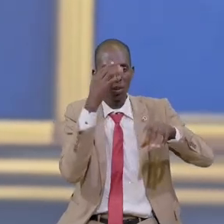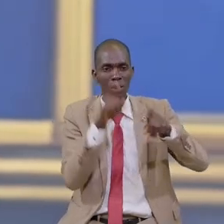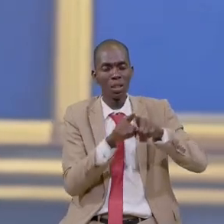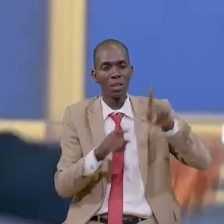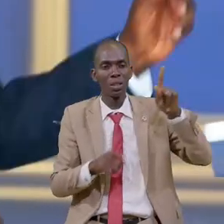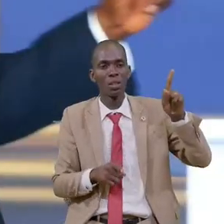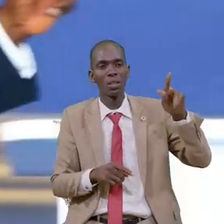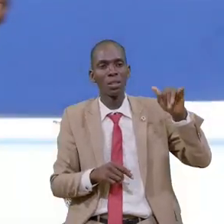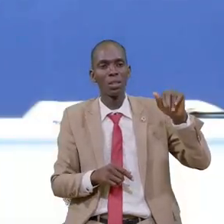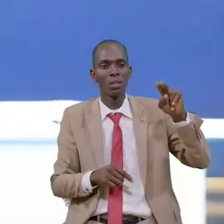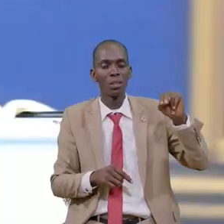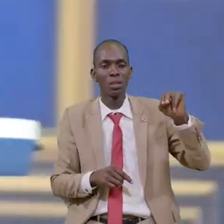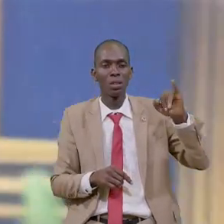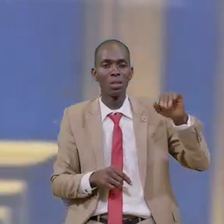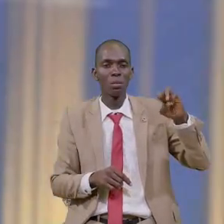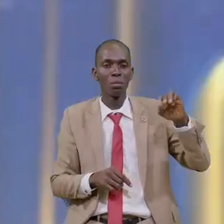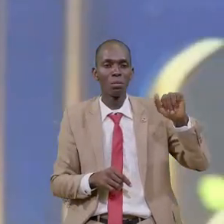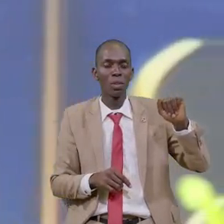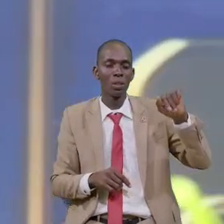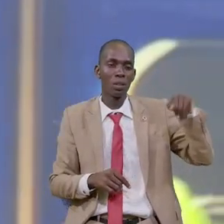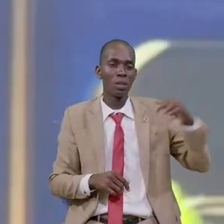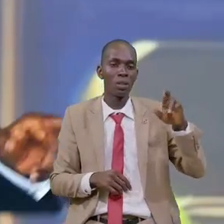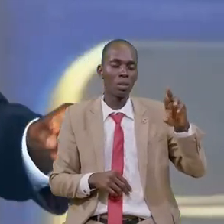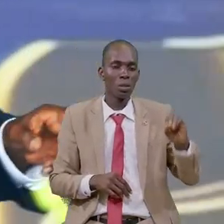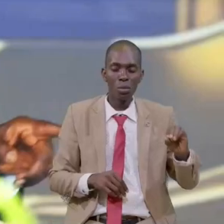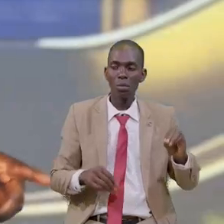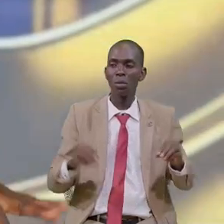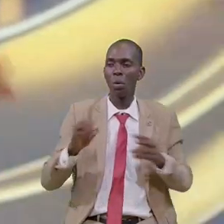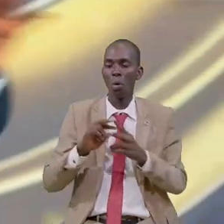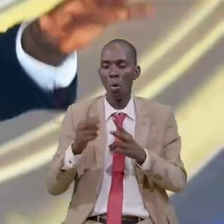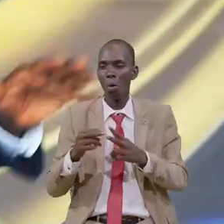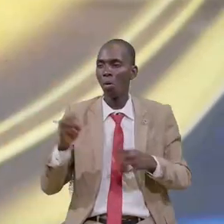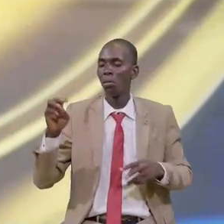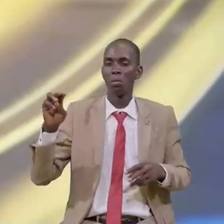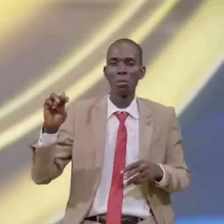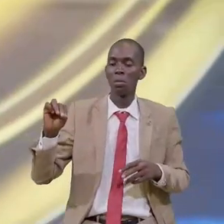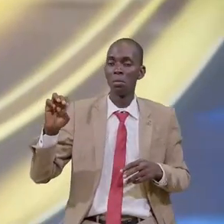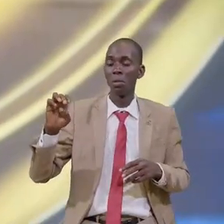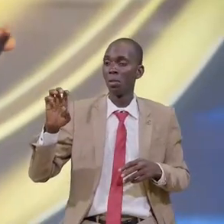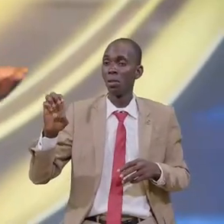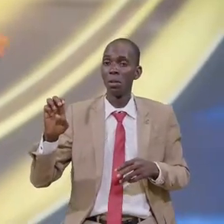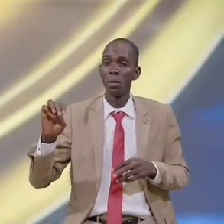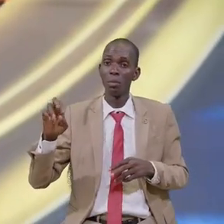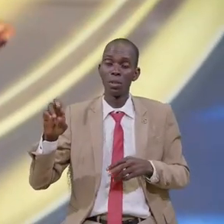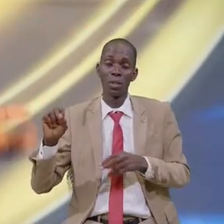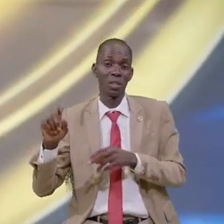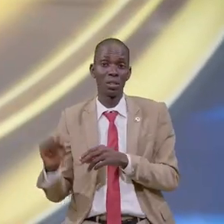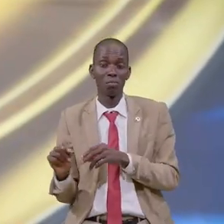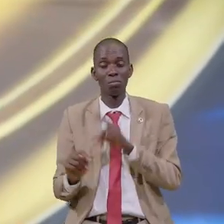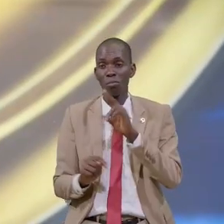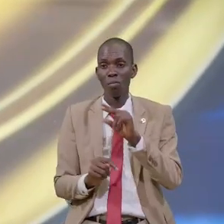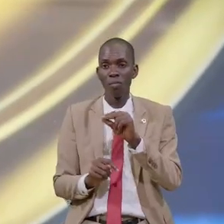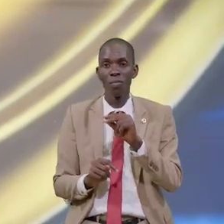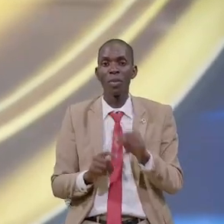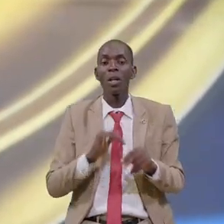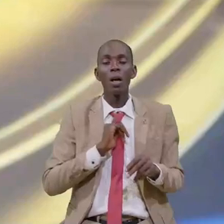montagne Kilimandjaro, Mont Everest. Et le prédicateur a dit d'aller là-bas, va déplacer cette montagne. Bon, cette